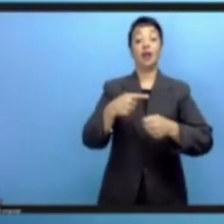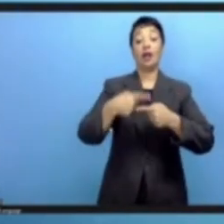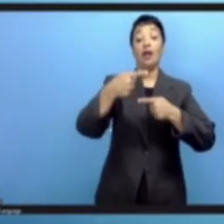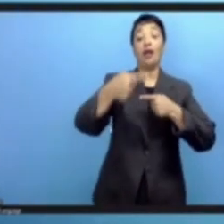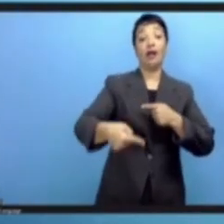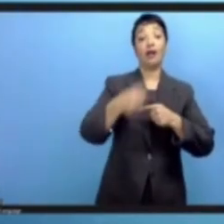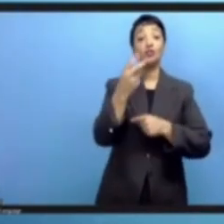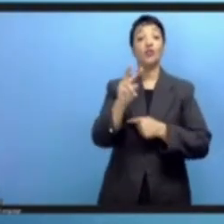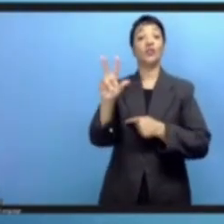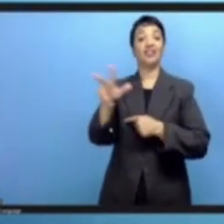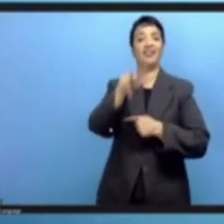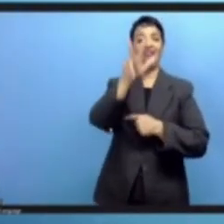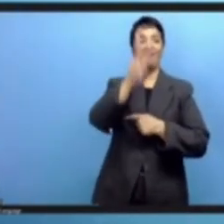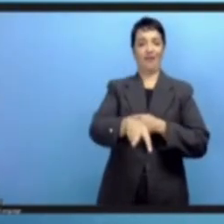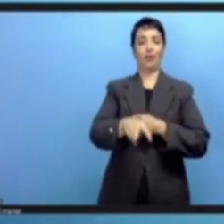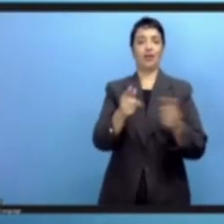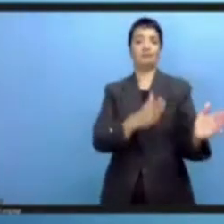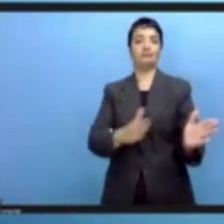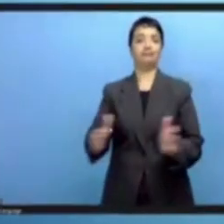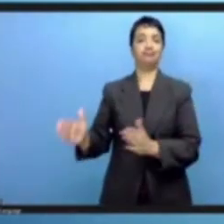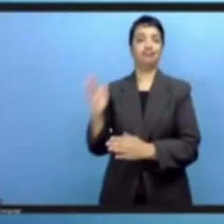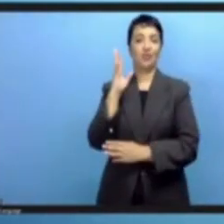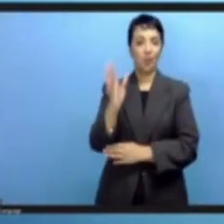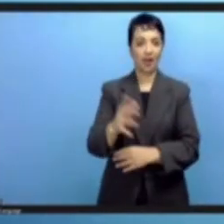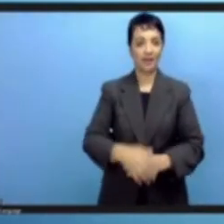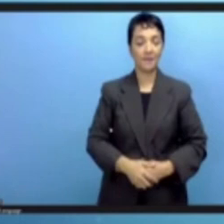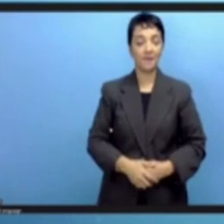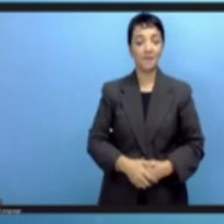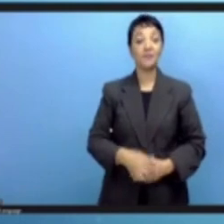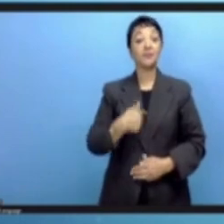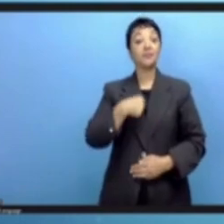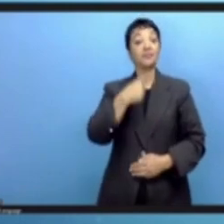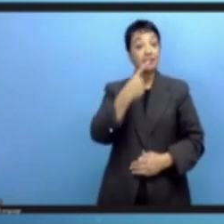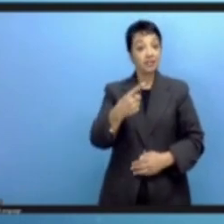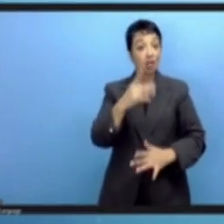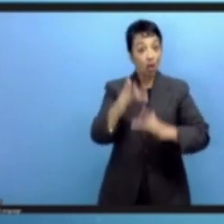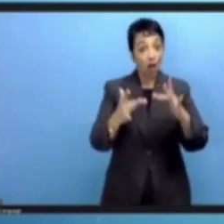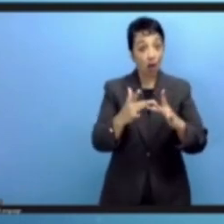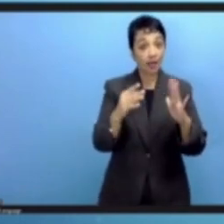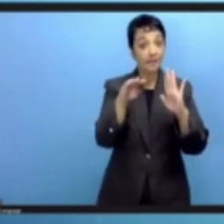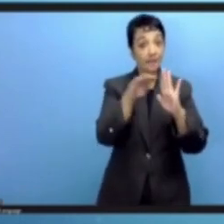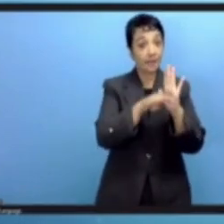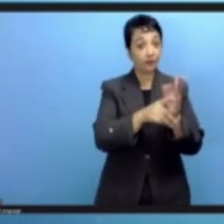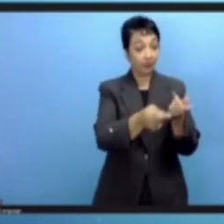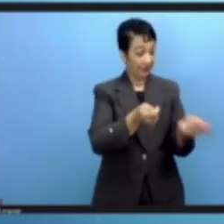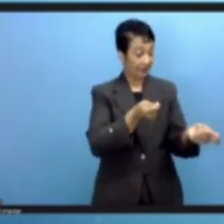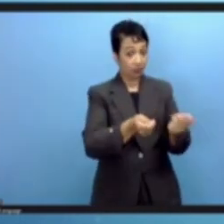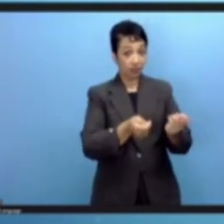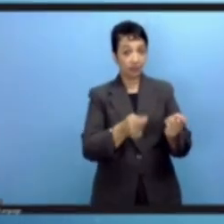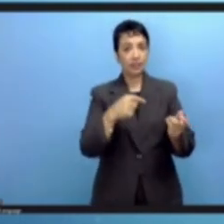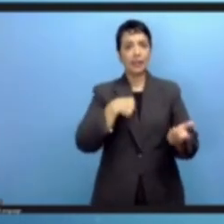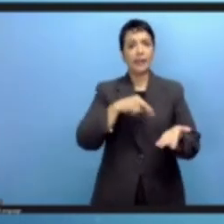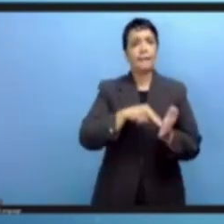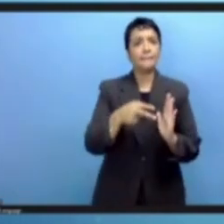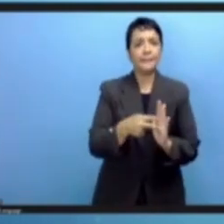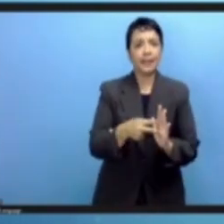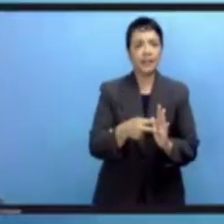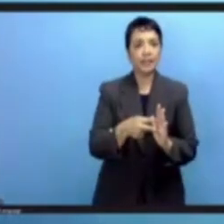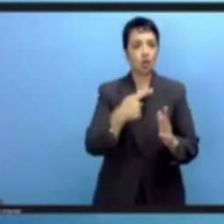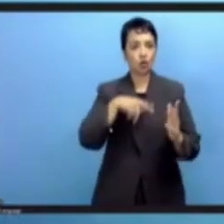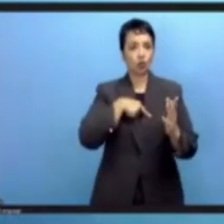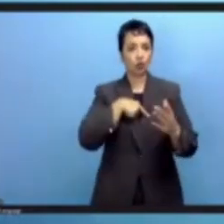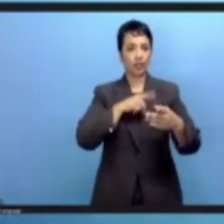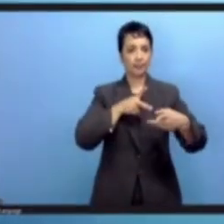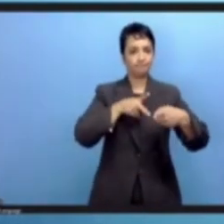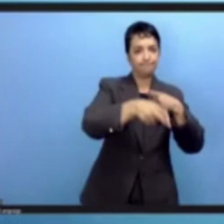sauvegardant la liberté d'expression en ligne. Quand je parle de réglementation de plateformes numériques,